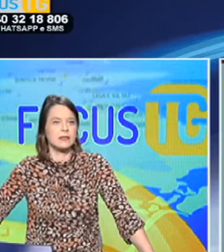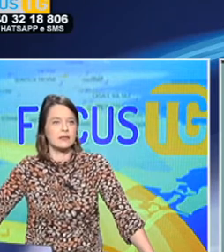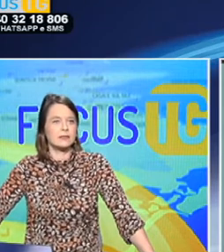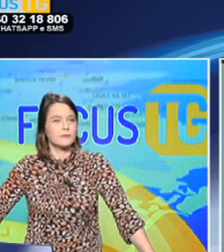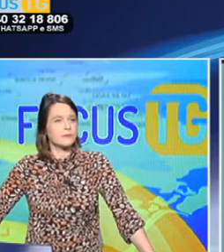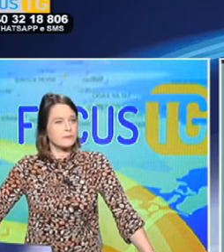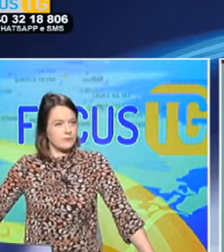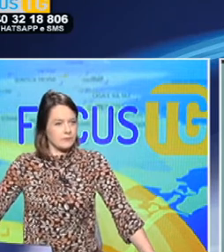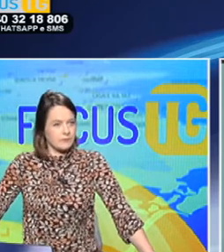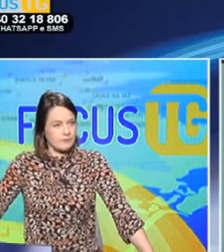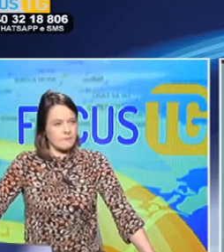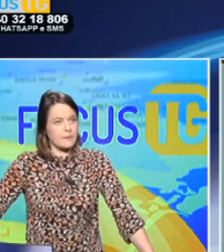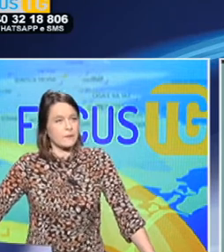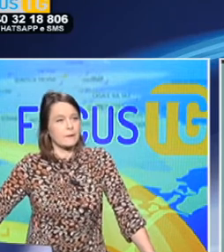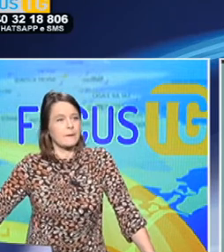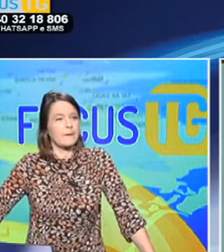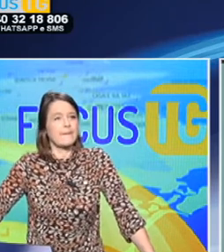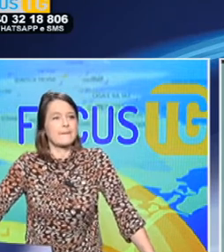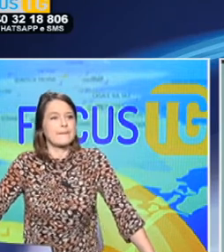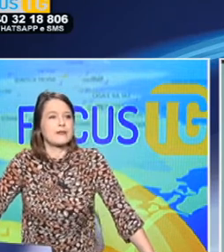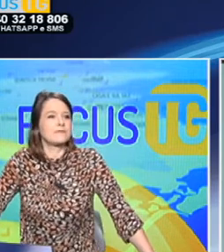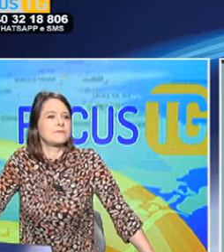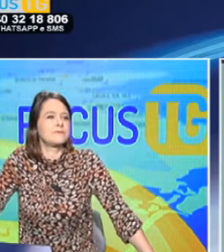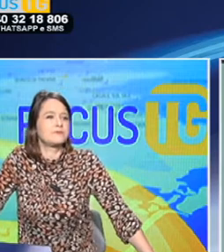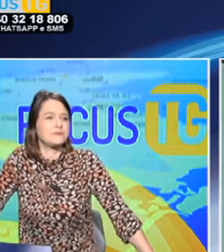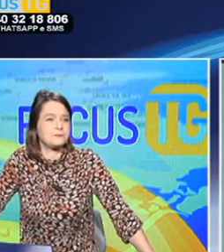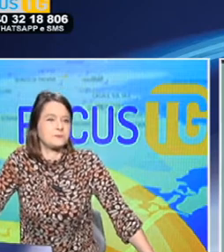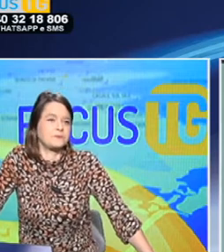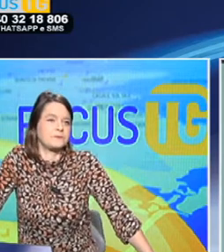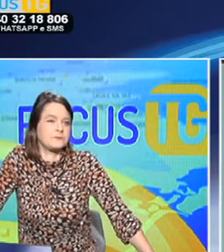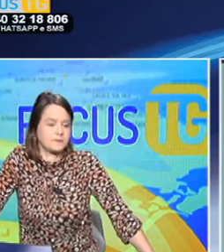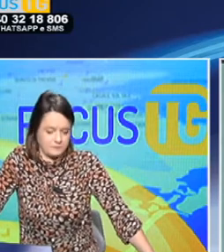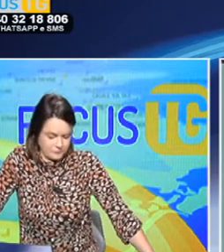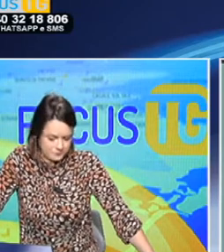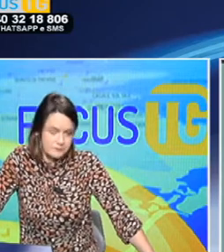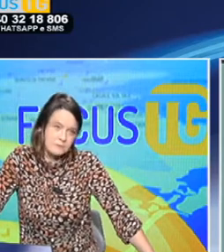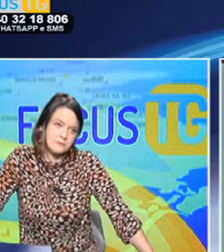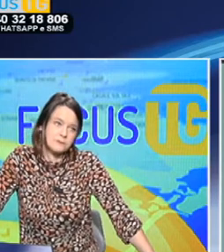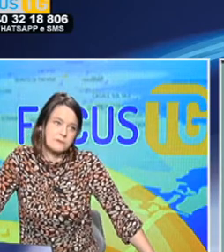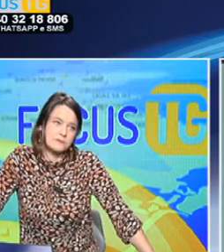Vicenza? Allora, la questione delle scuole guida è dovuta al fatto che